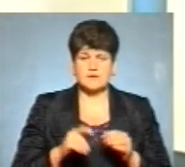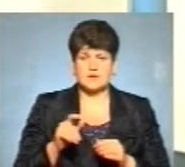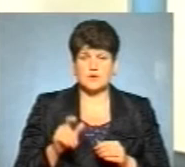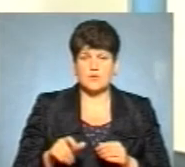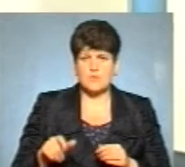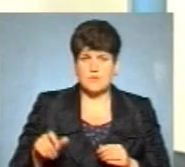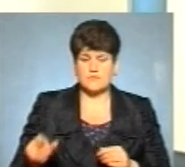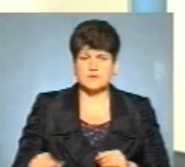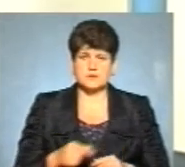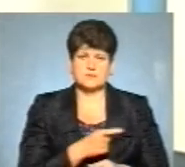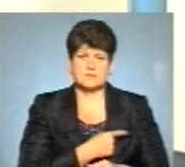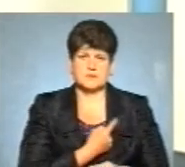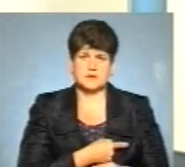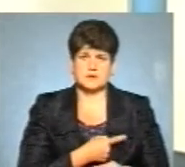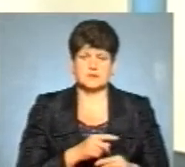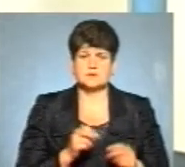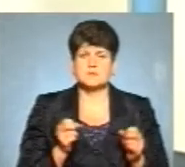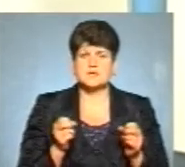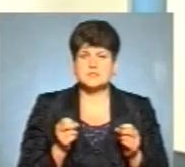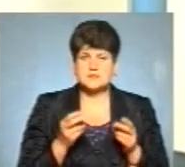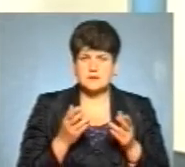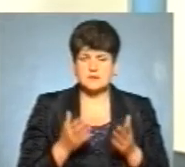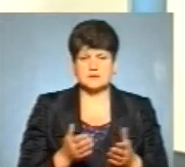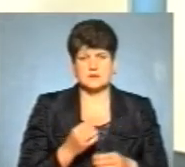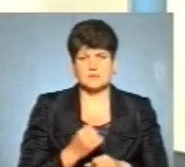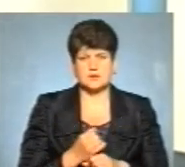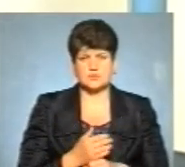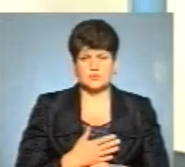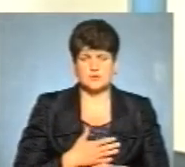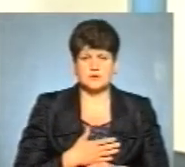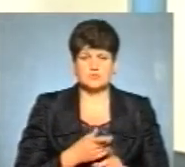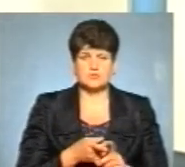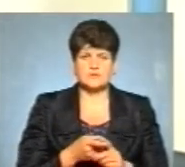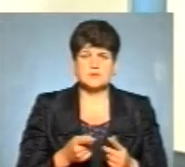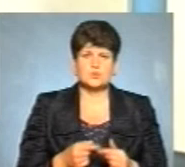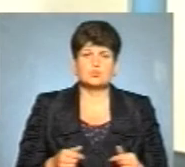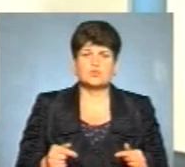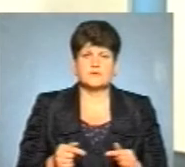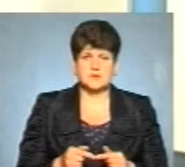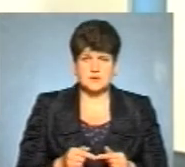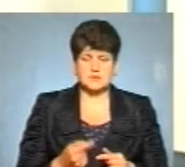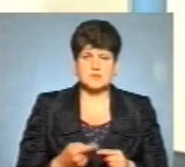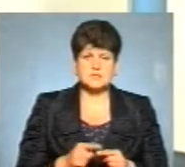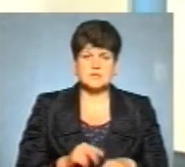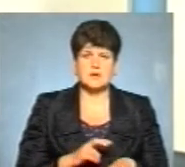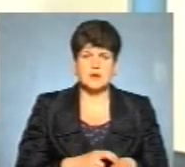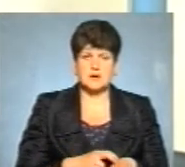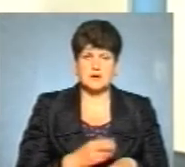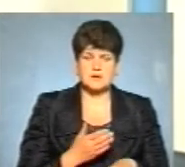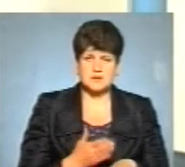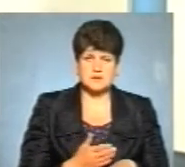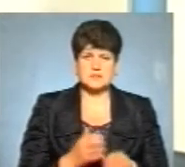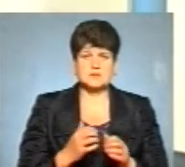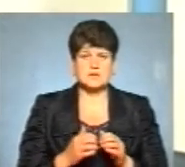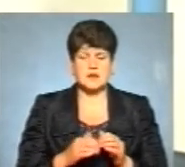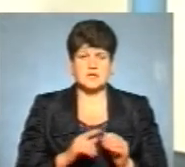висококваліфікованим спеціалістам, які працюють в нашому інфекційному відділенні. Це і лікарі, і